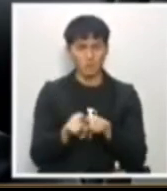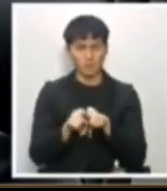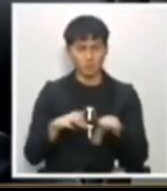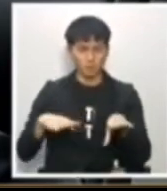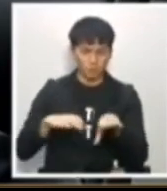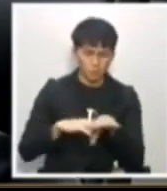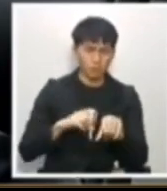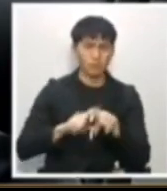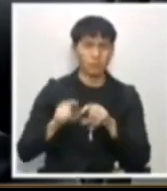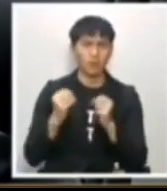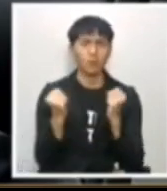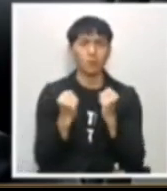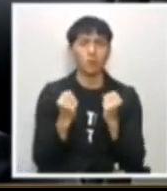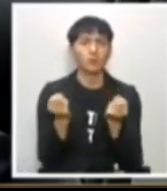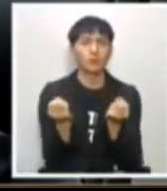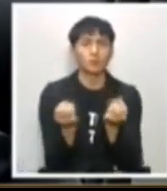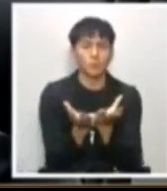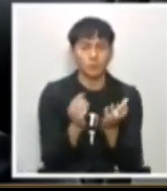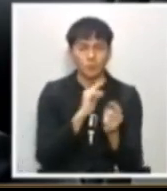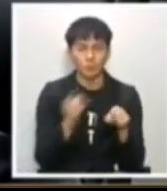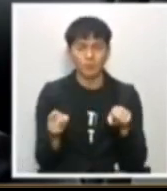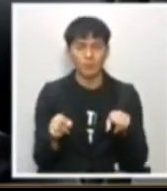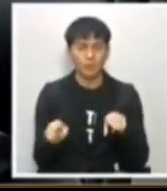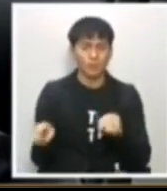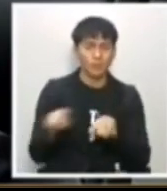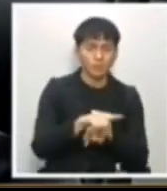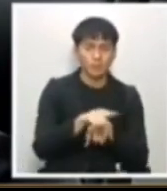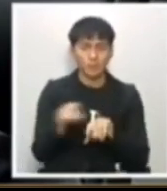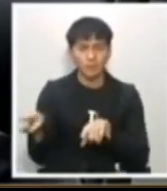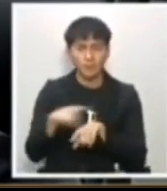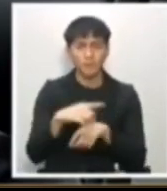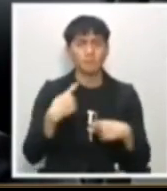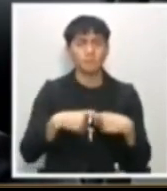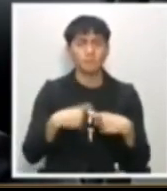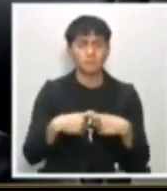ายมากเพราะเนื่องจากต้องใช้ทางสลับกันไปสลับกันมาทั้งสองฝั่งนะคะขอบคุณท่านประธานค่ะ